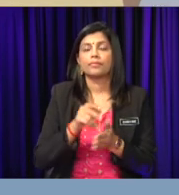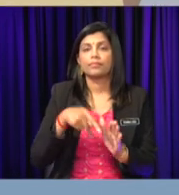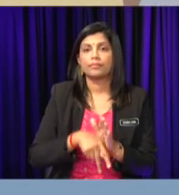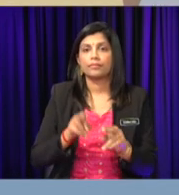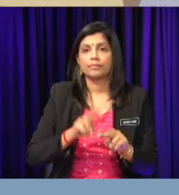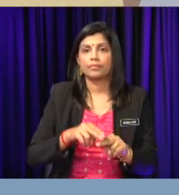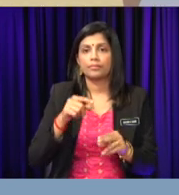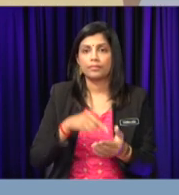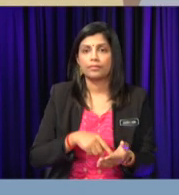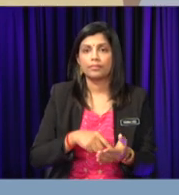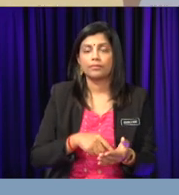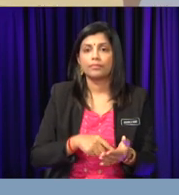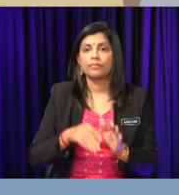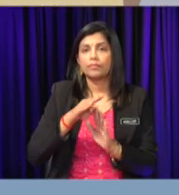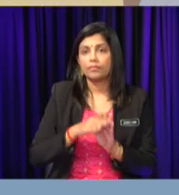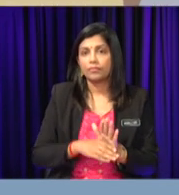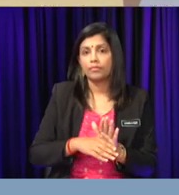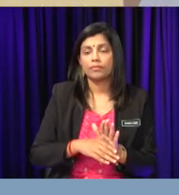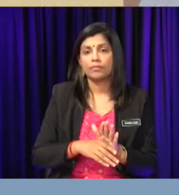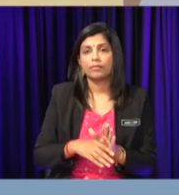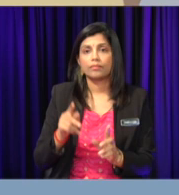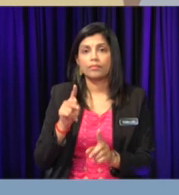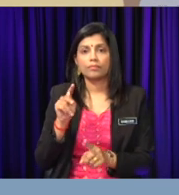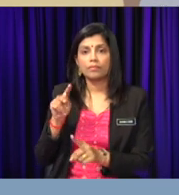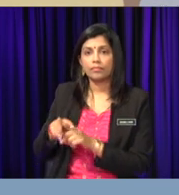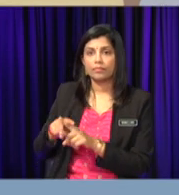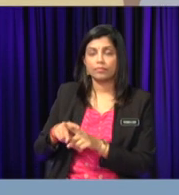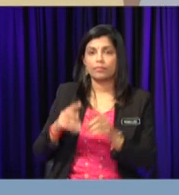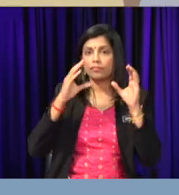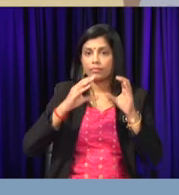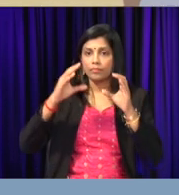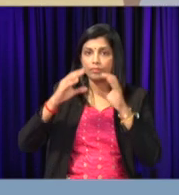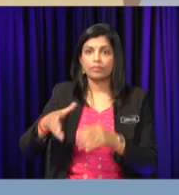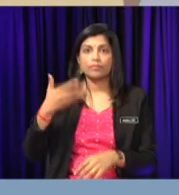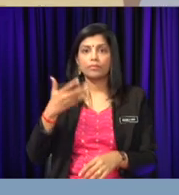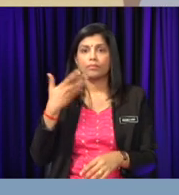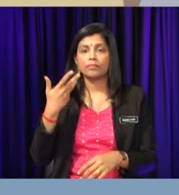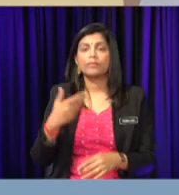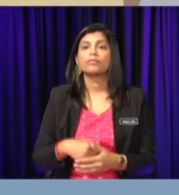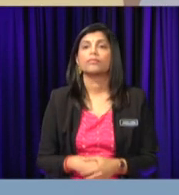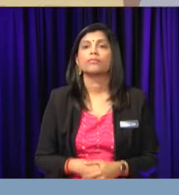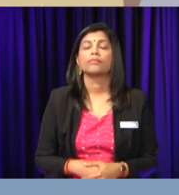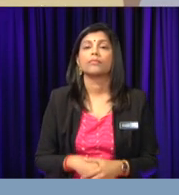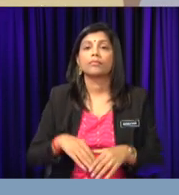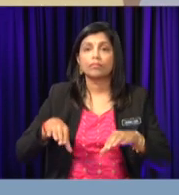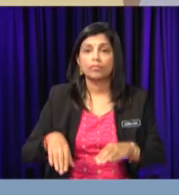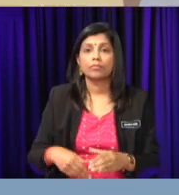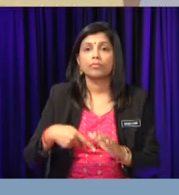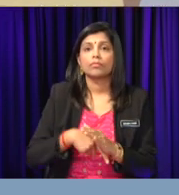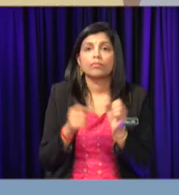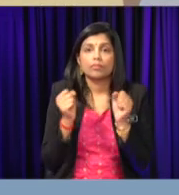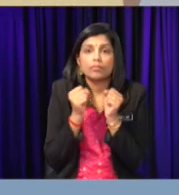dengan membuat pendingin haul buat anda sendiri hal ini dikatakan sendiri Ini